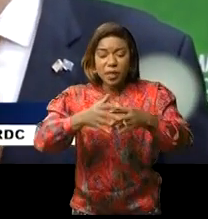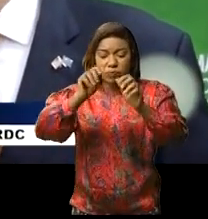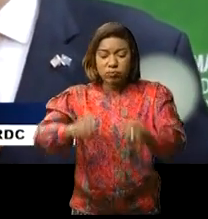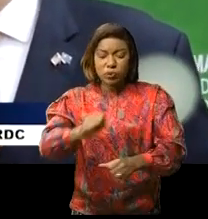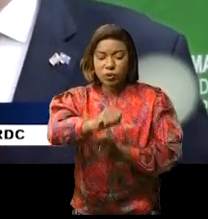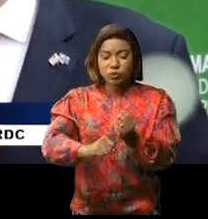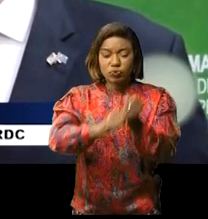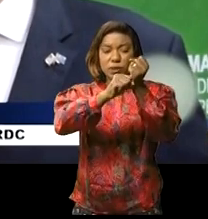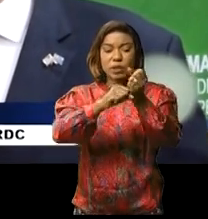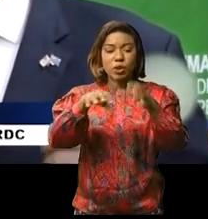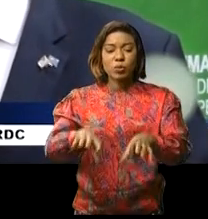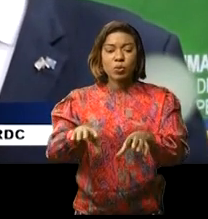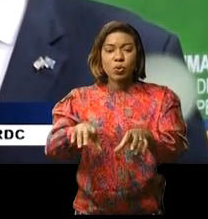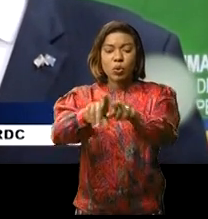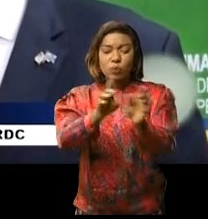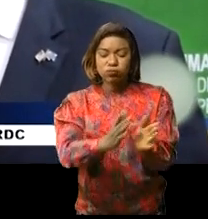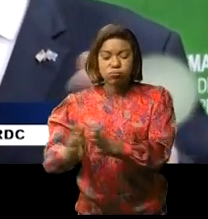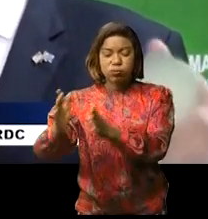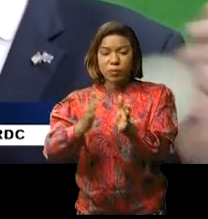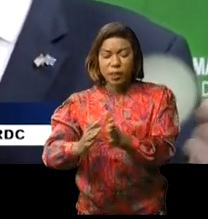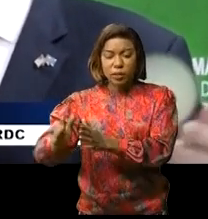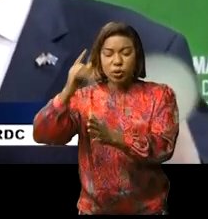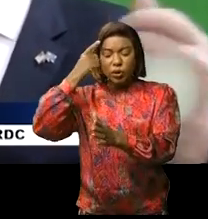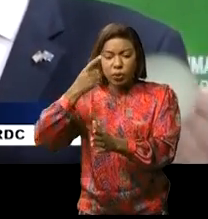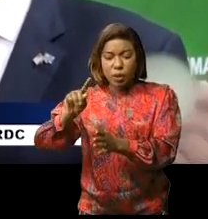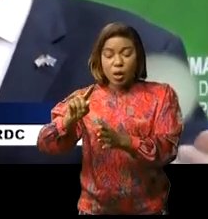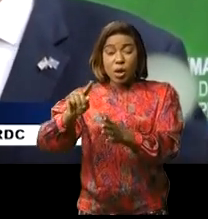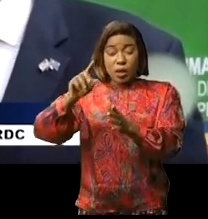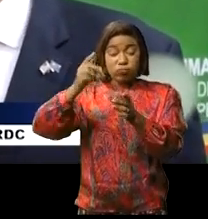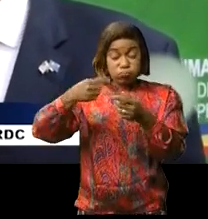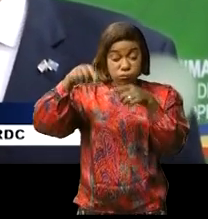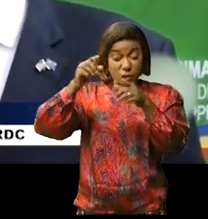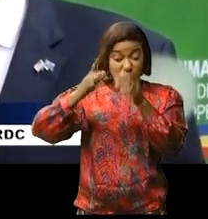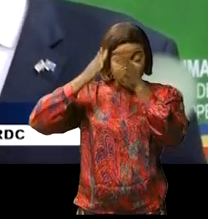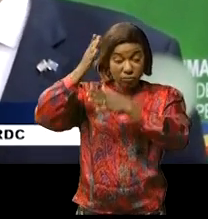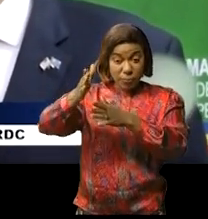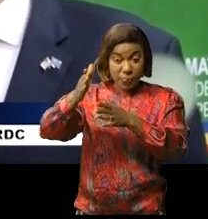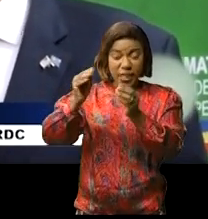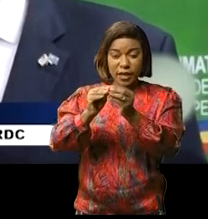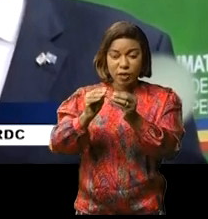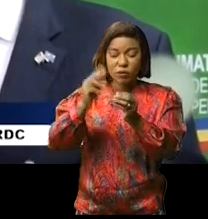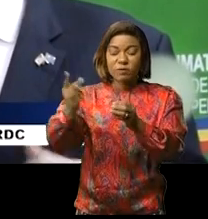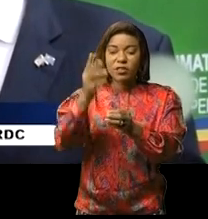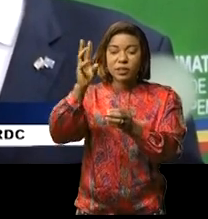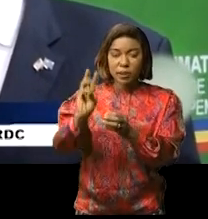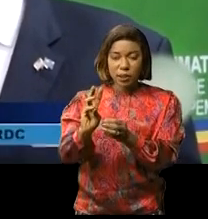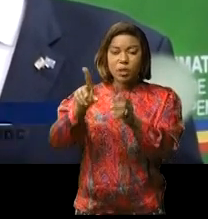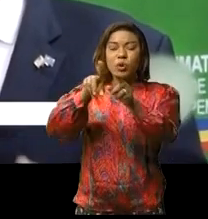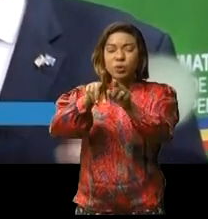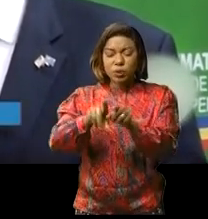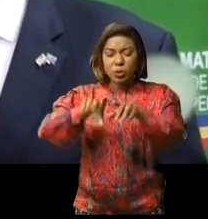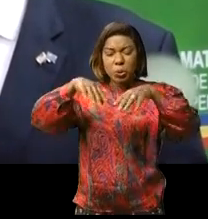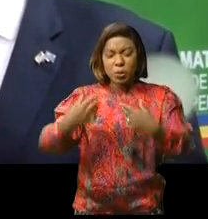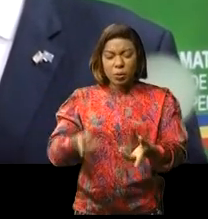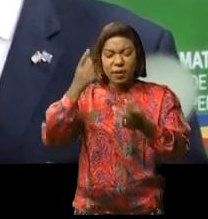congolais et aussi en préparation à la COP26, une réunion très importante à Glasgow, pour voir comment on peut faire